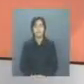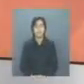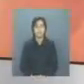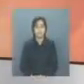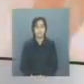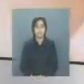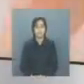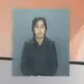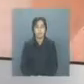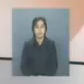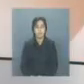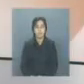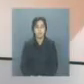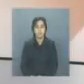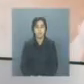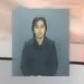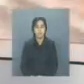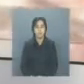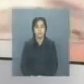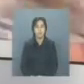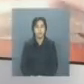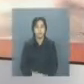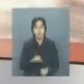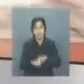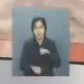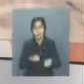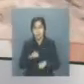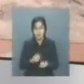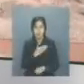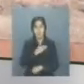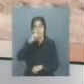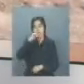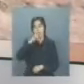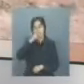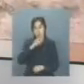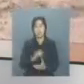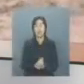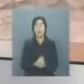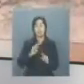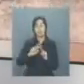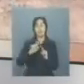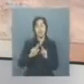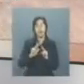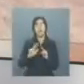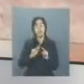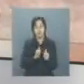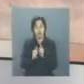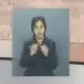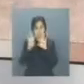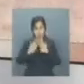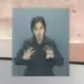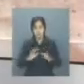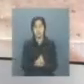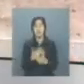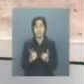สำหรับธนพลจารุเพ็งนะคะนักกีฬาจักรยานดาวฮิลทีมชาติไทยดีกรีเหรียญทองแดง4เกมค่ะสามารถเฉือน